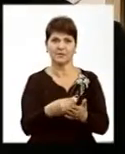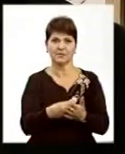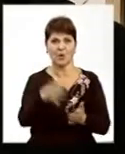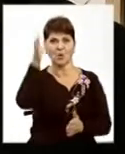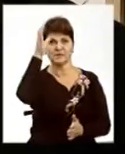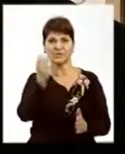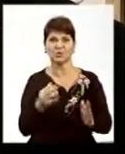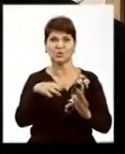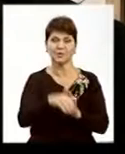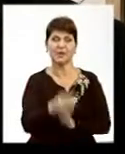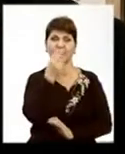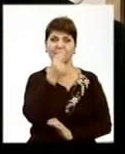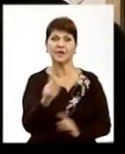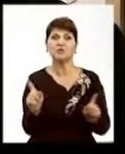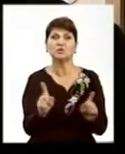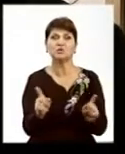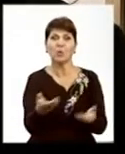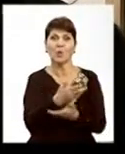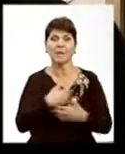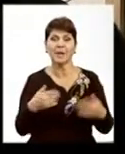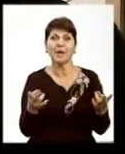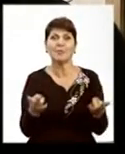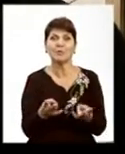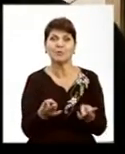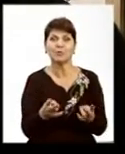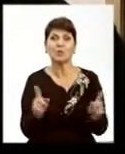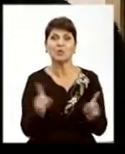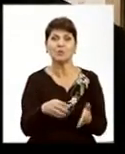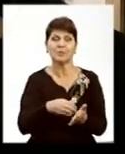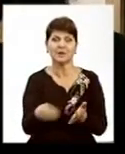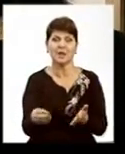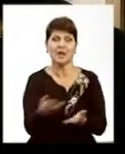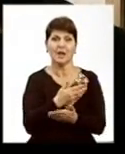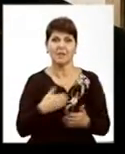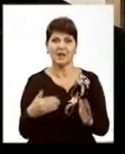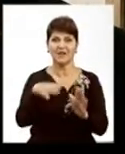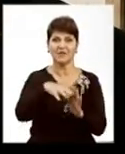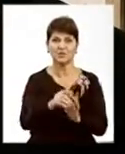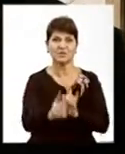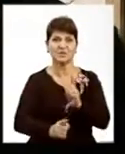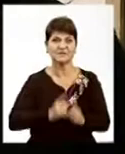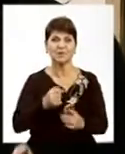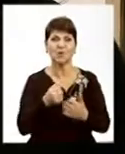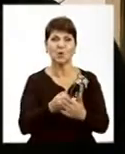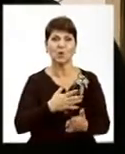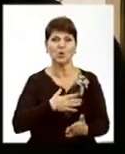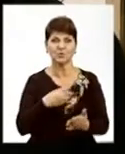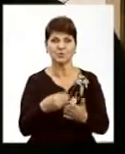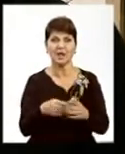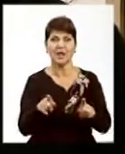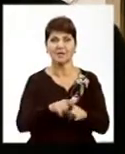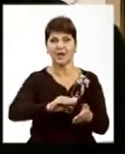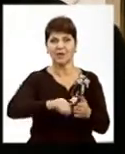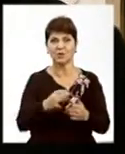видно те, чого ми потребуємо і що ми придбали. Тобто ми вносимо зміни до нашого бюджету, такі довідки,